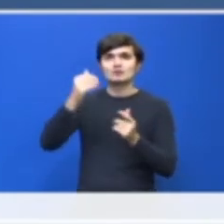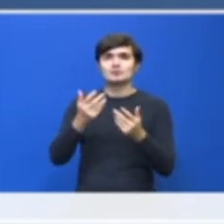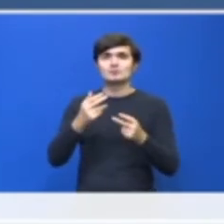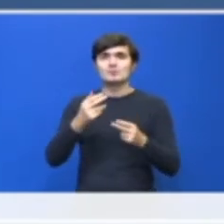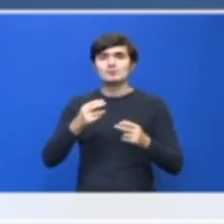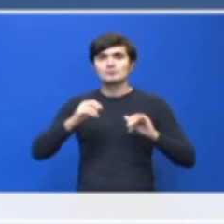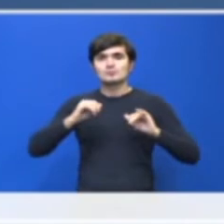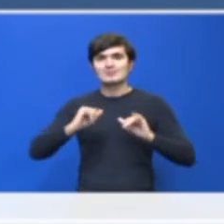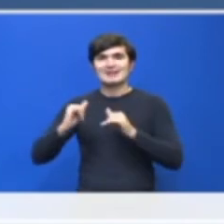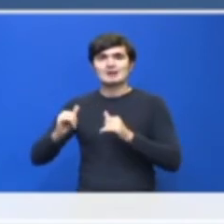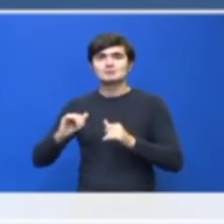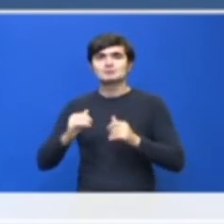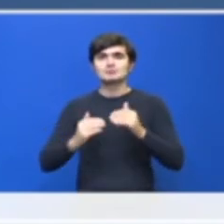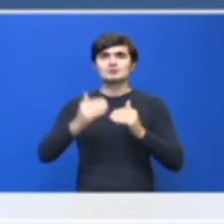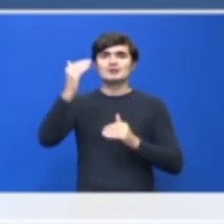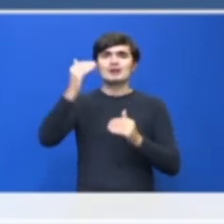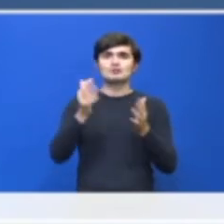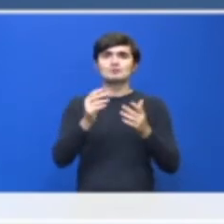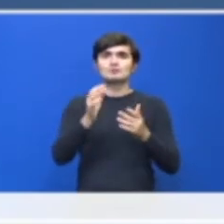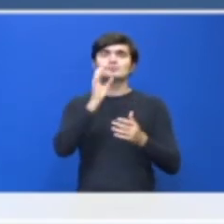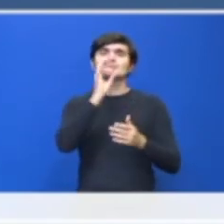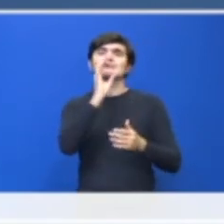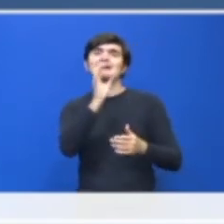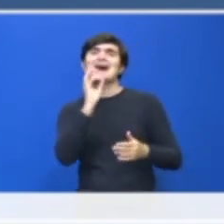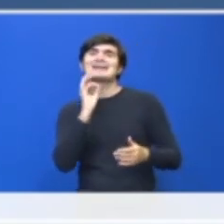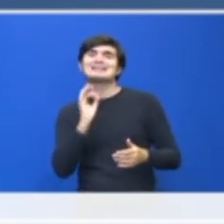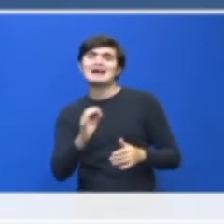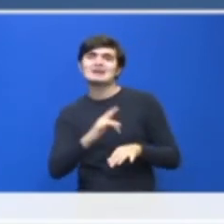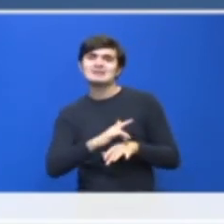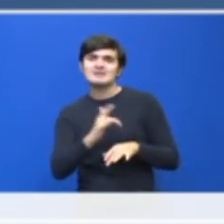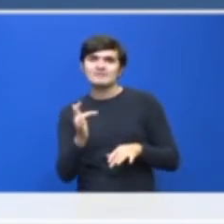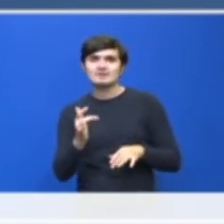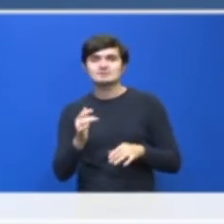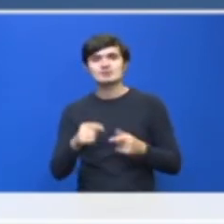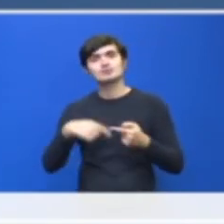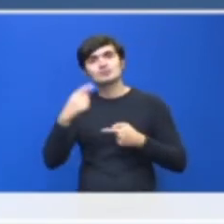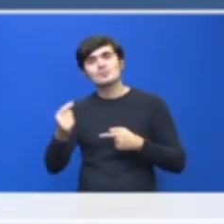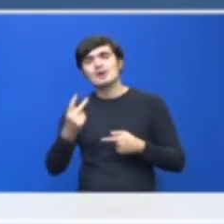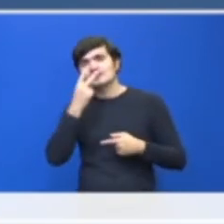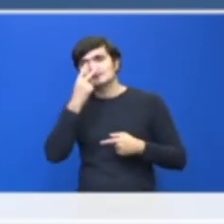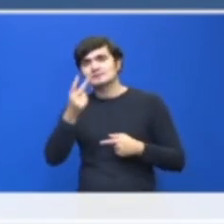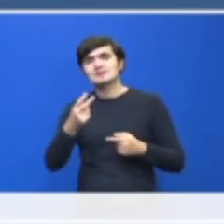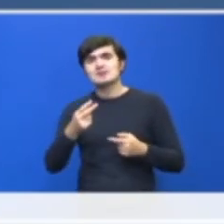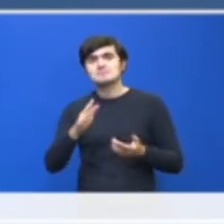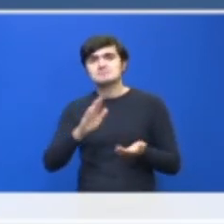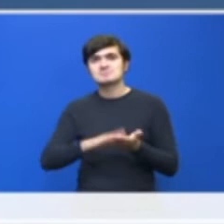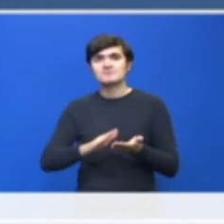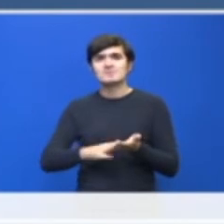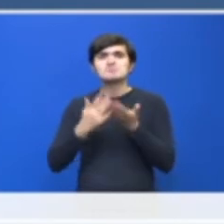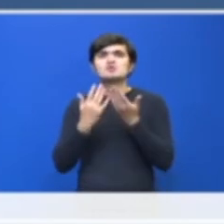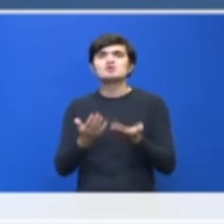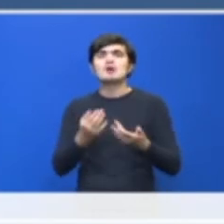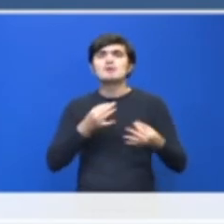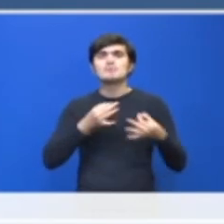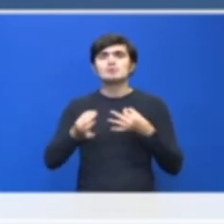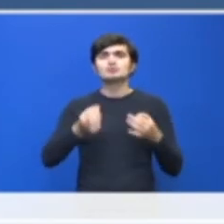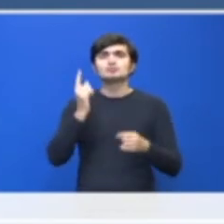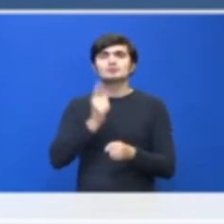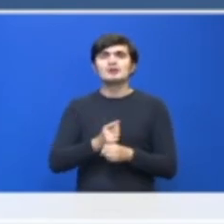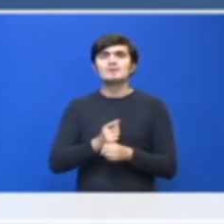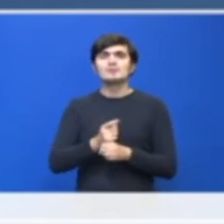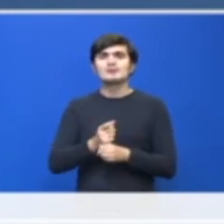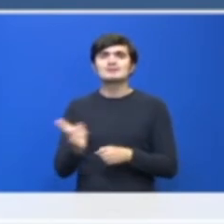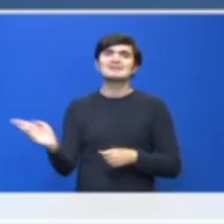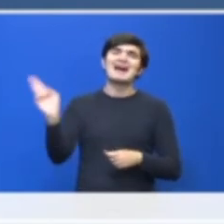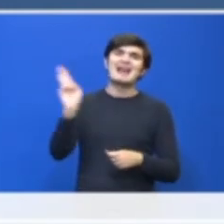și mai ales a incidenței. Și de aici să ne întoarcem și să vedem, de fapt, ce măsuri trebuie revenit asupra